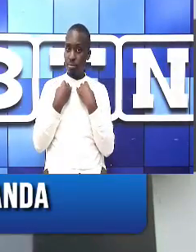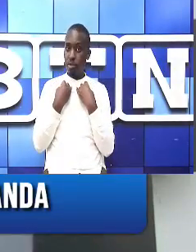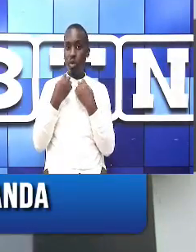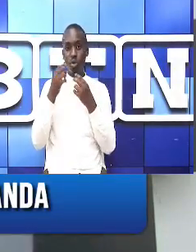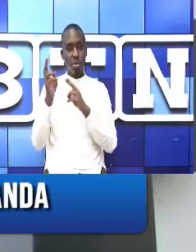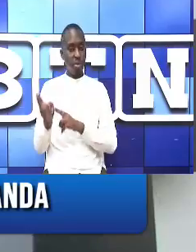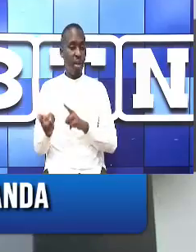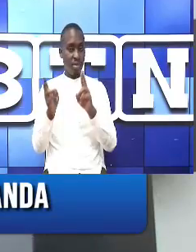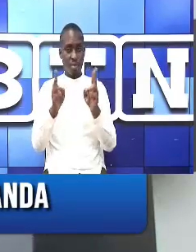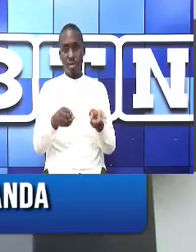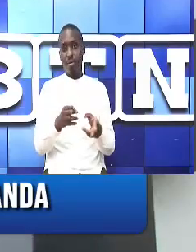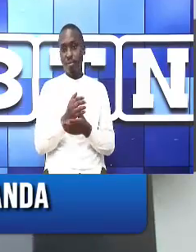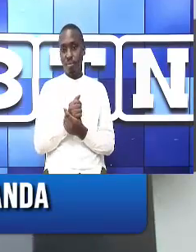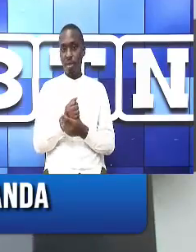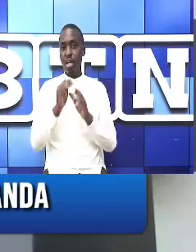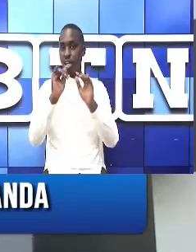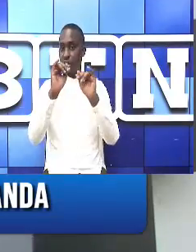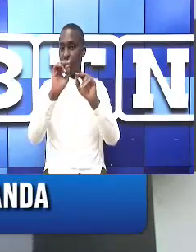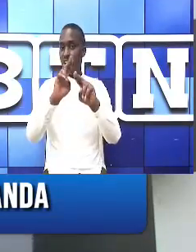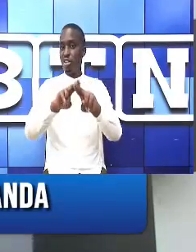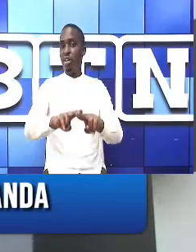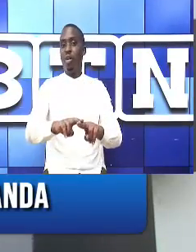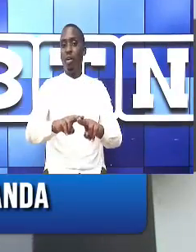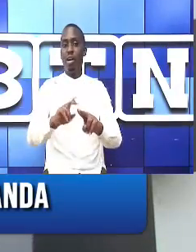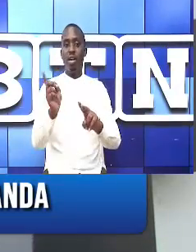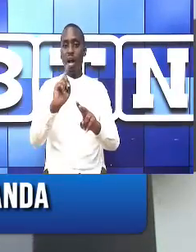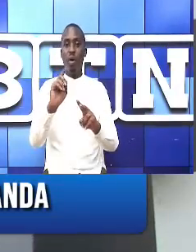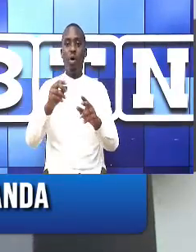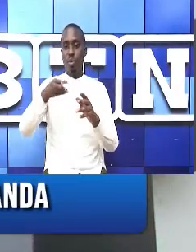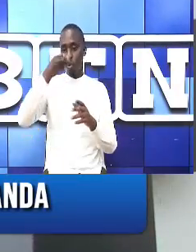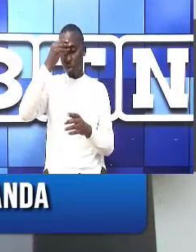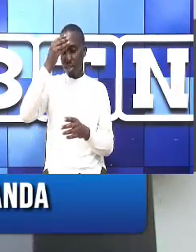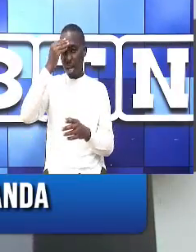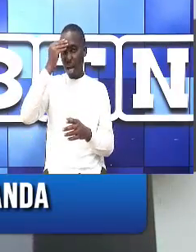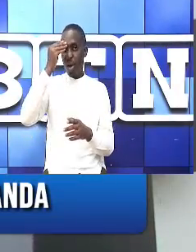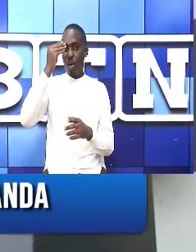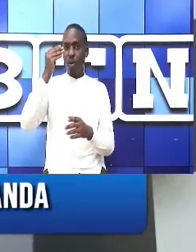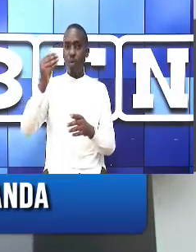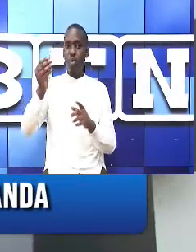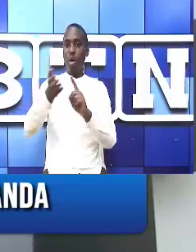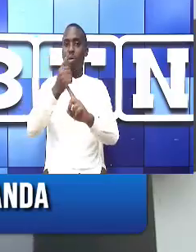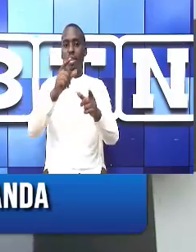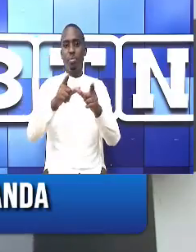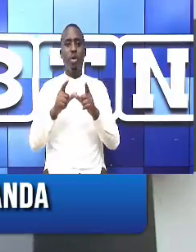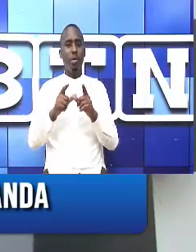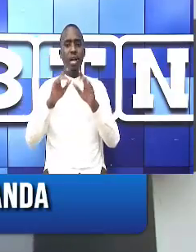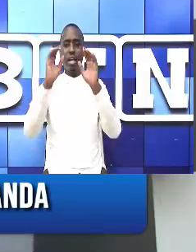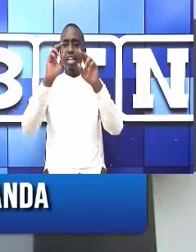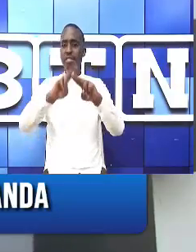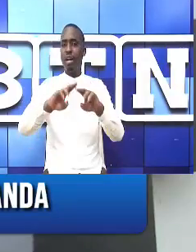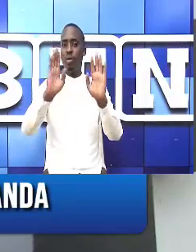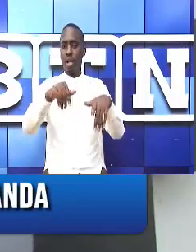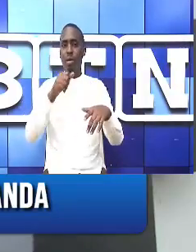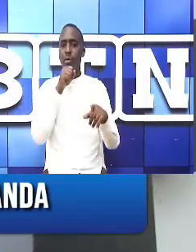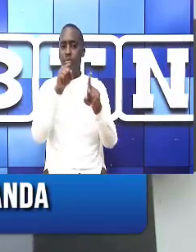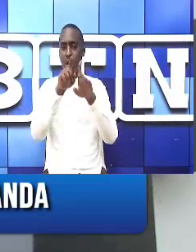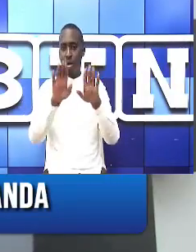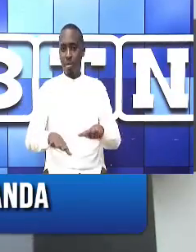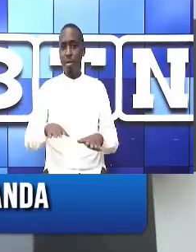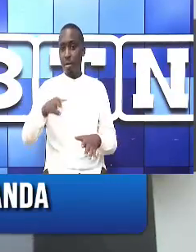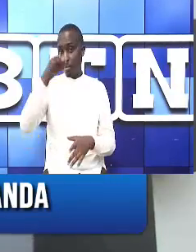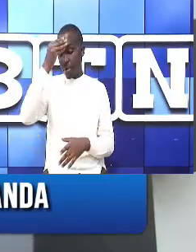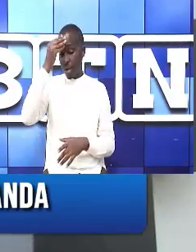n'ubundi icara aho ngaho ntago waruteze kuziga ngo uzacyure dikome icara aho ngaho reke barumuna bawe wige ariko